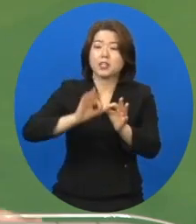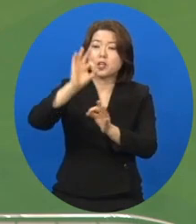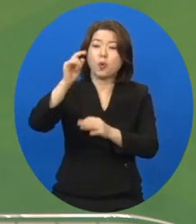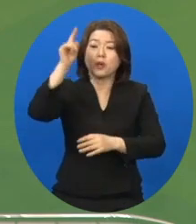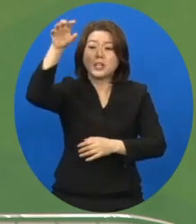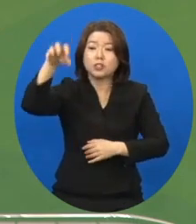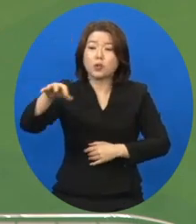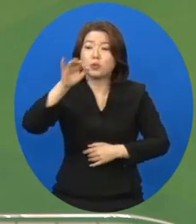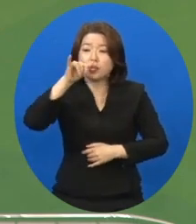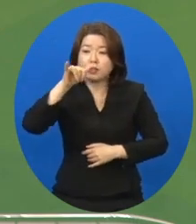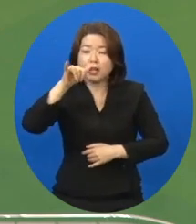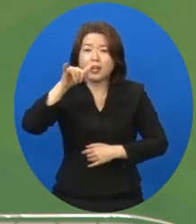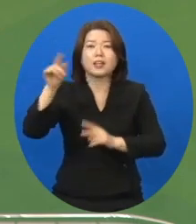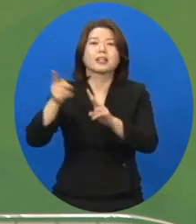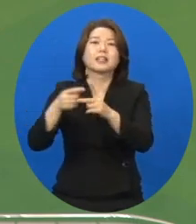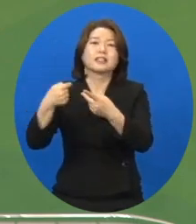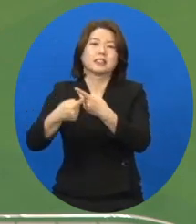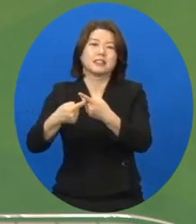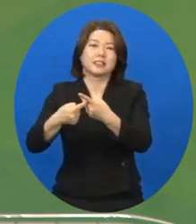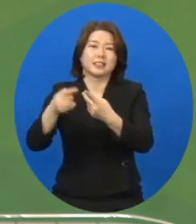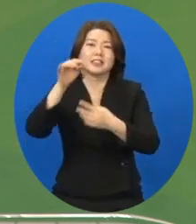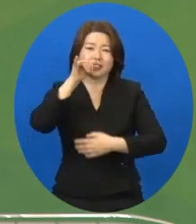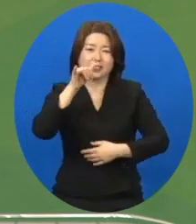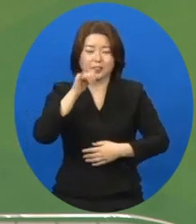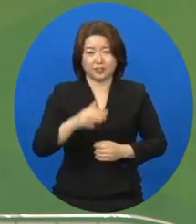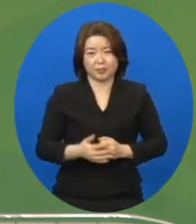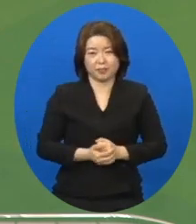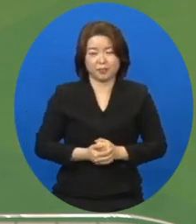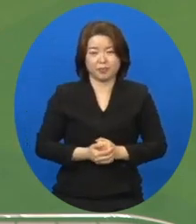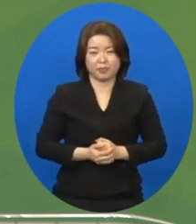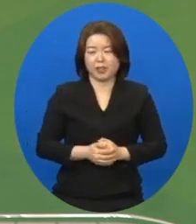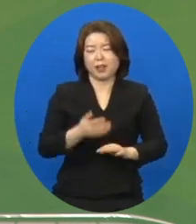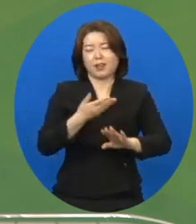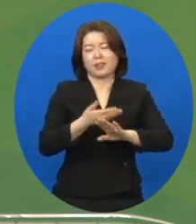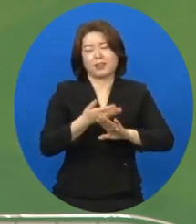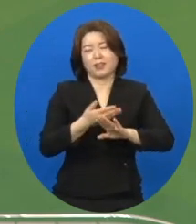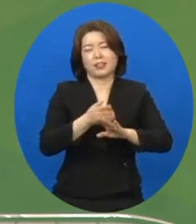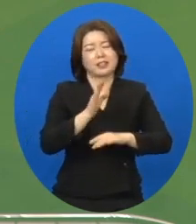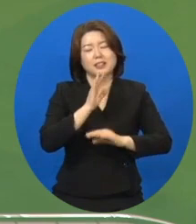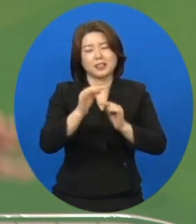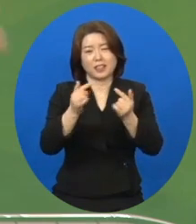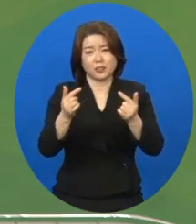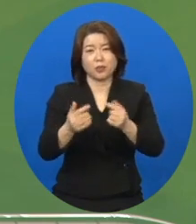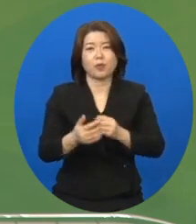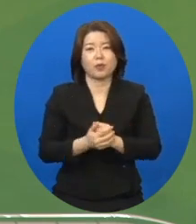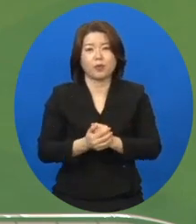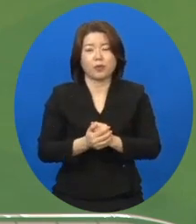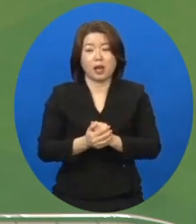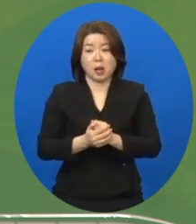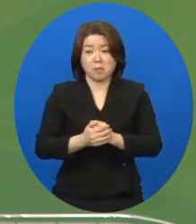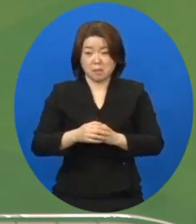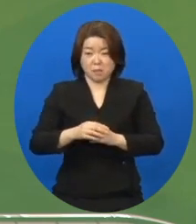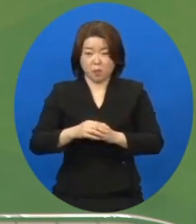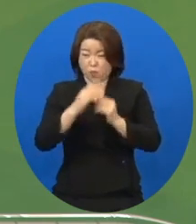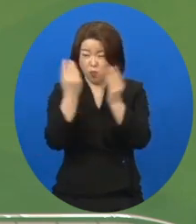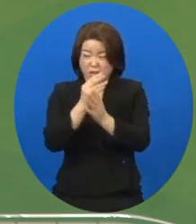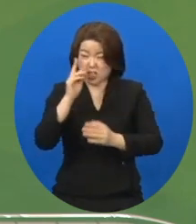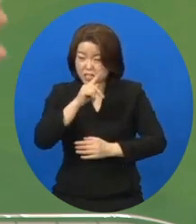이해를 하고 있어요. 여러분 실제로 그렇지 않습니다. 아주 틀렸다고는 할 수